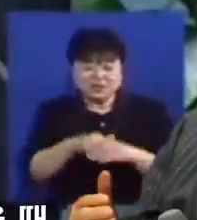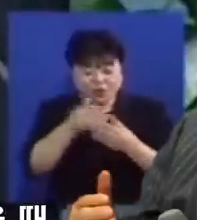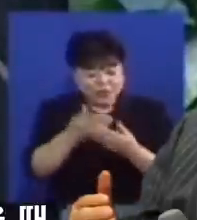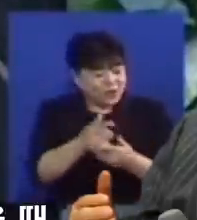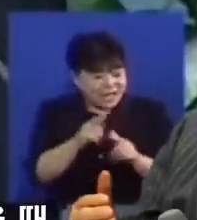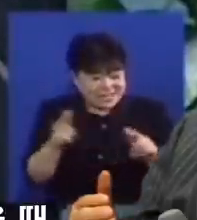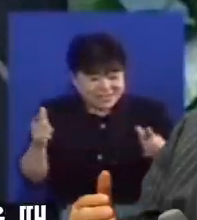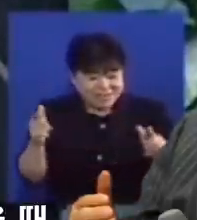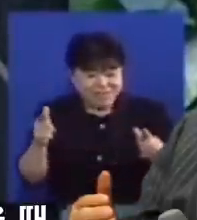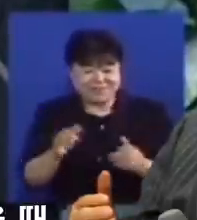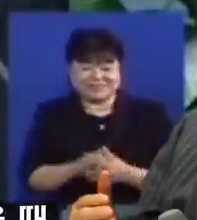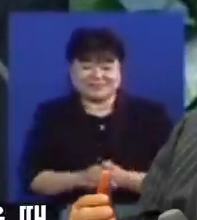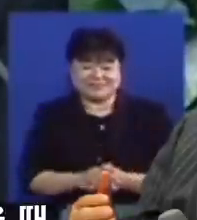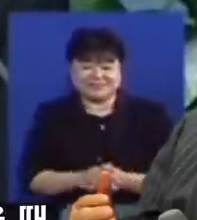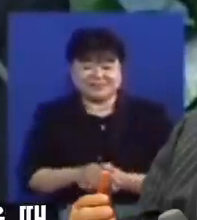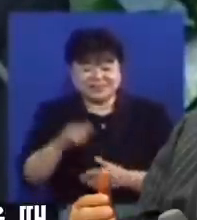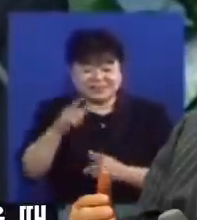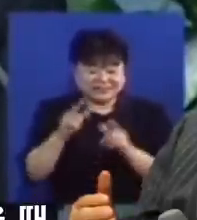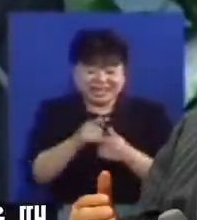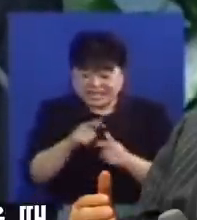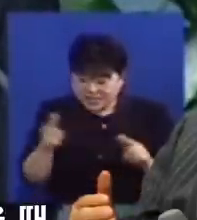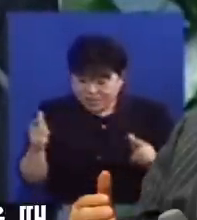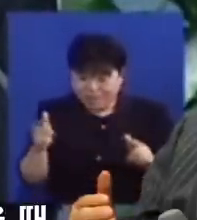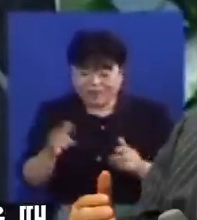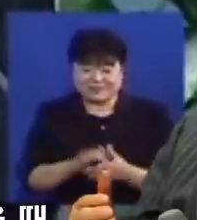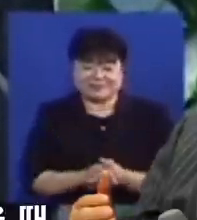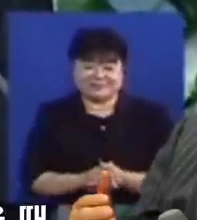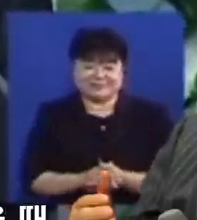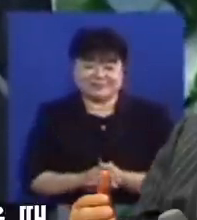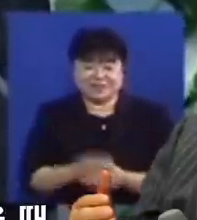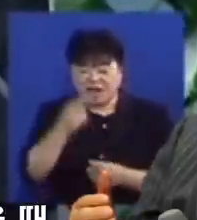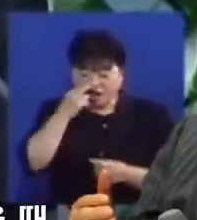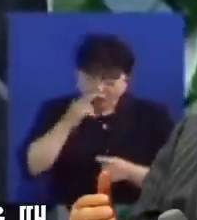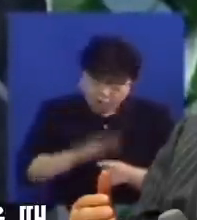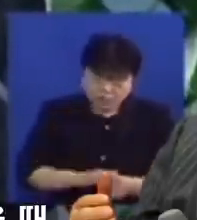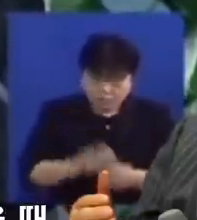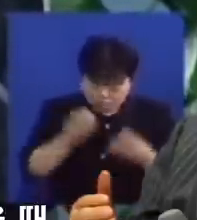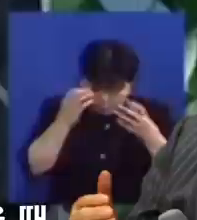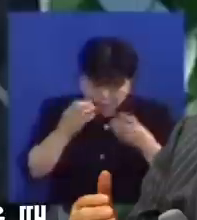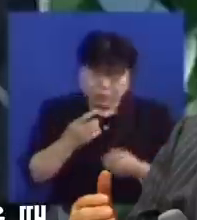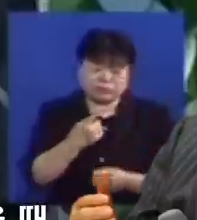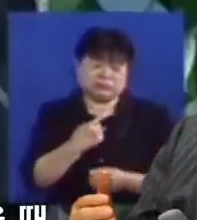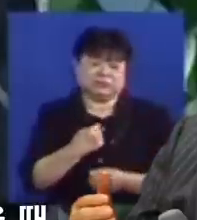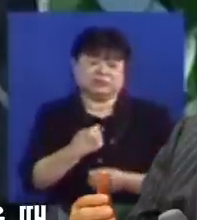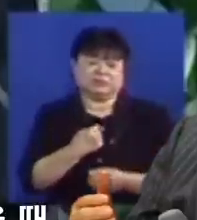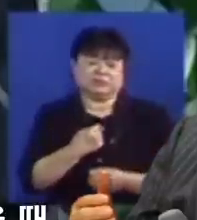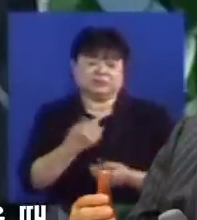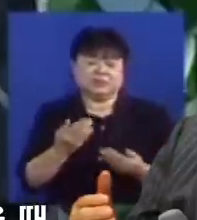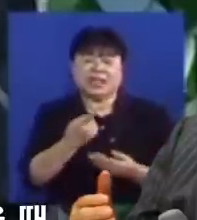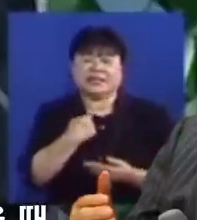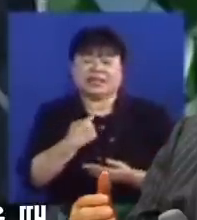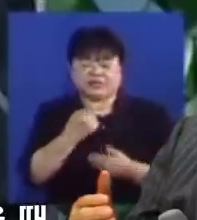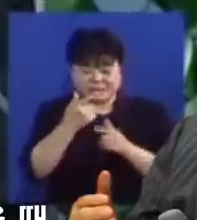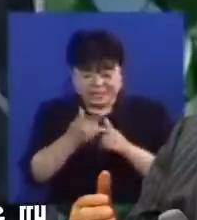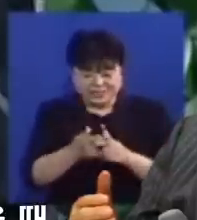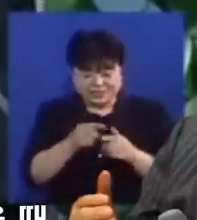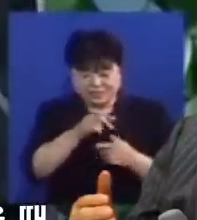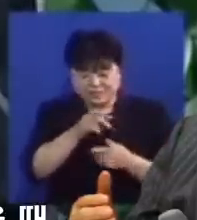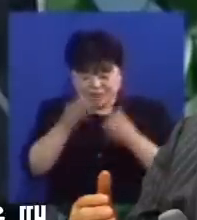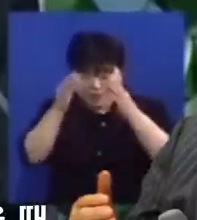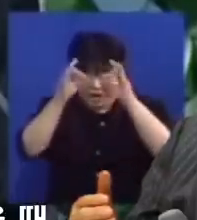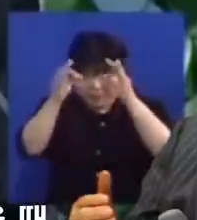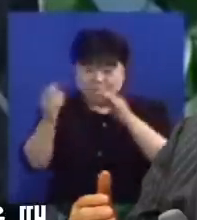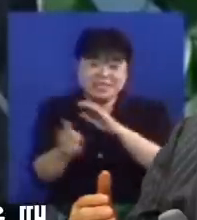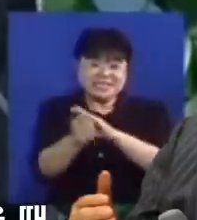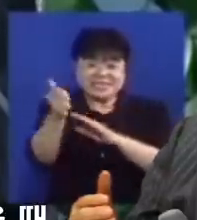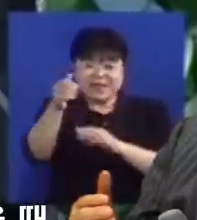것이 아닙니다. 의식을 얻는 것이 아닙니다. 억울하고 고통스러운 일을 당해도 예수님을 바라보면